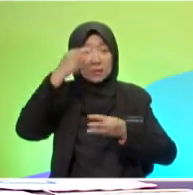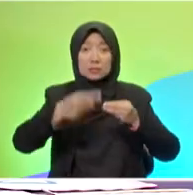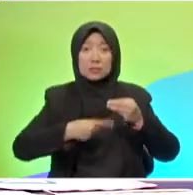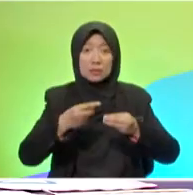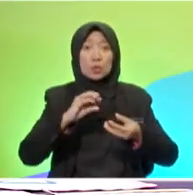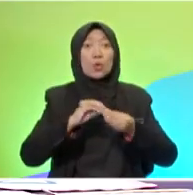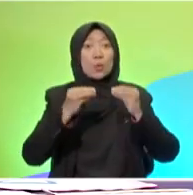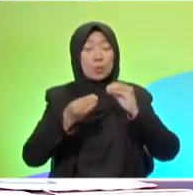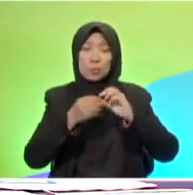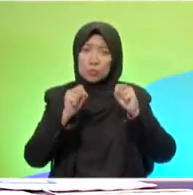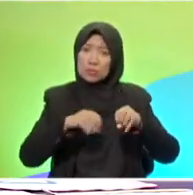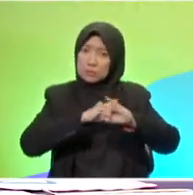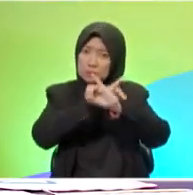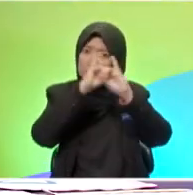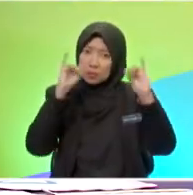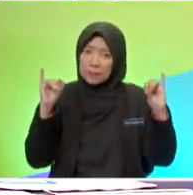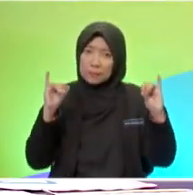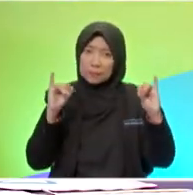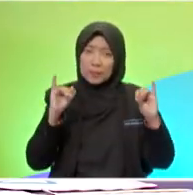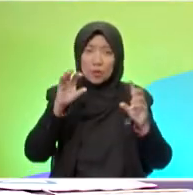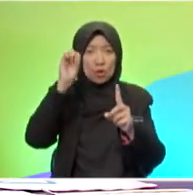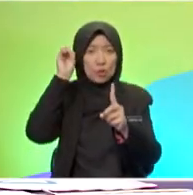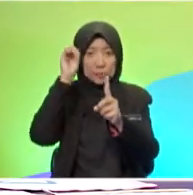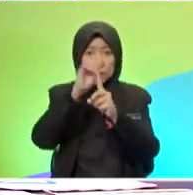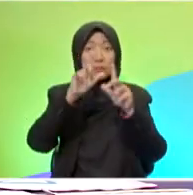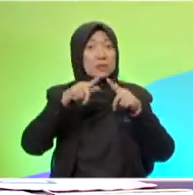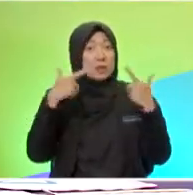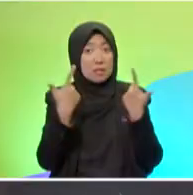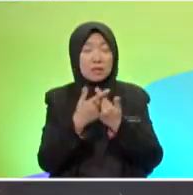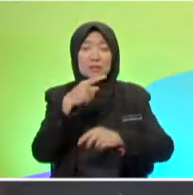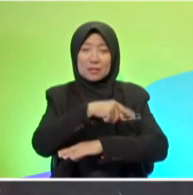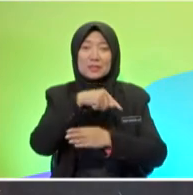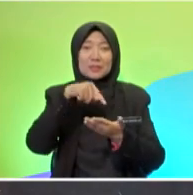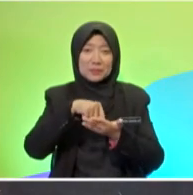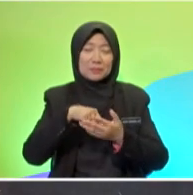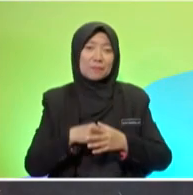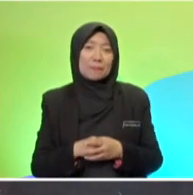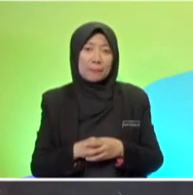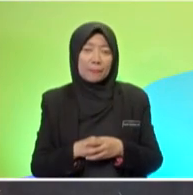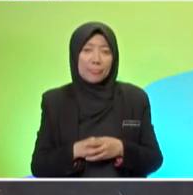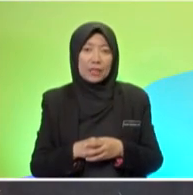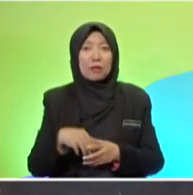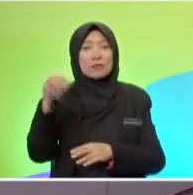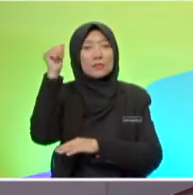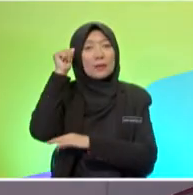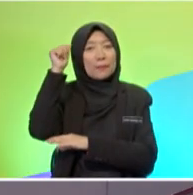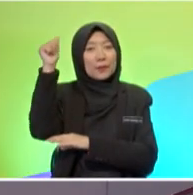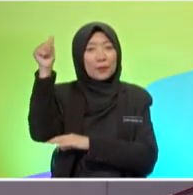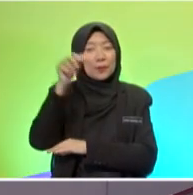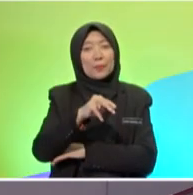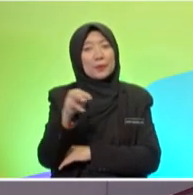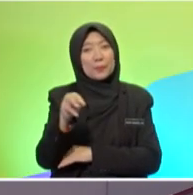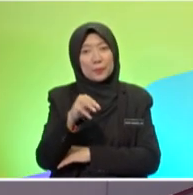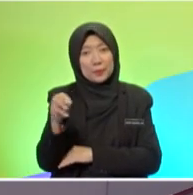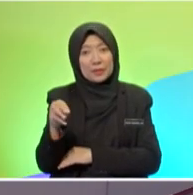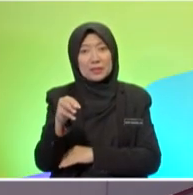tak Cikgu terangkan terlebih dahulu tentang objektif kelas kita pada hari ini? Okey, baik. Baik Mira. Assalamualaikum murid-murid Cikgu di